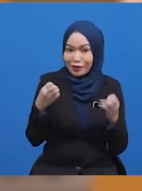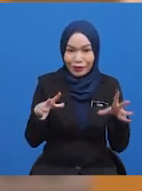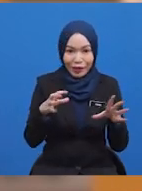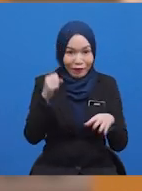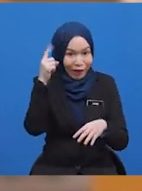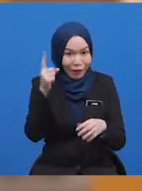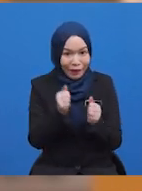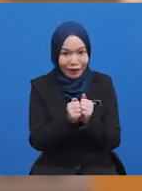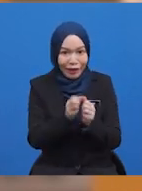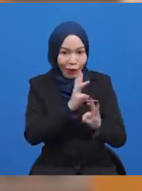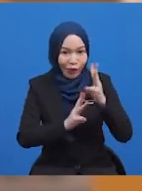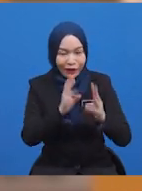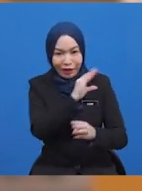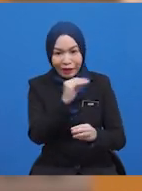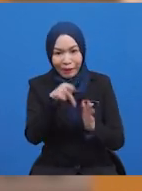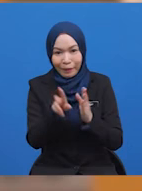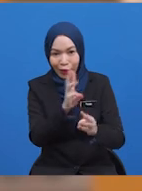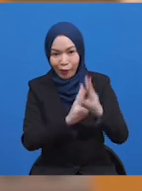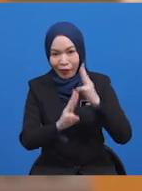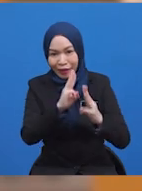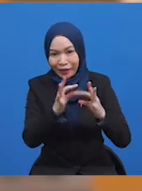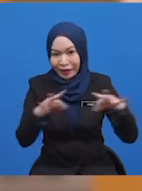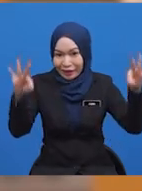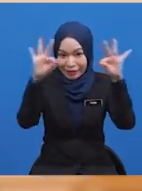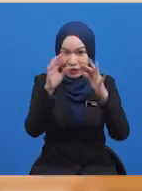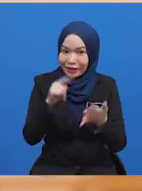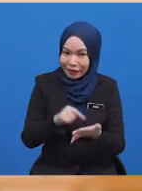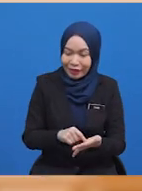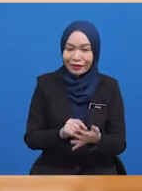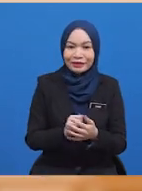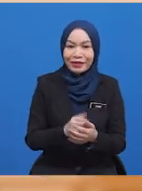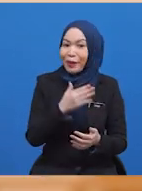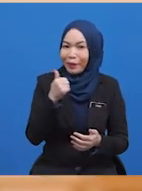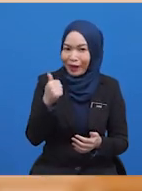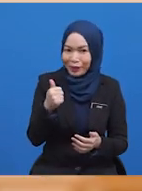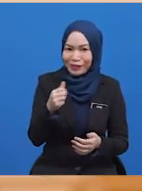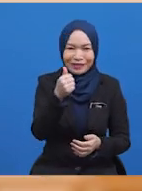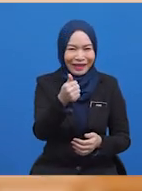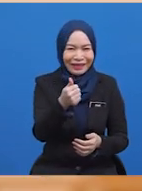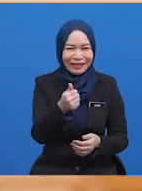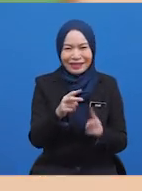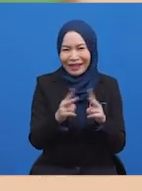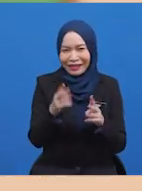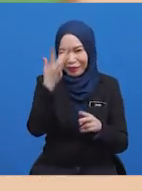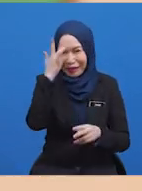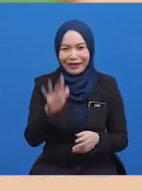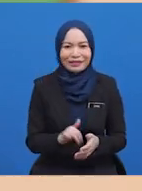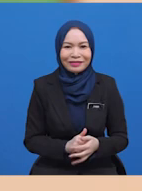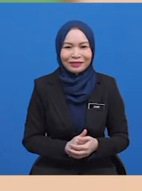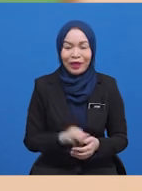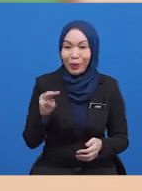dengan watak dan perwatakan bagi cerpen bau ini bagus Anda memang bijak